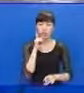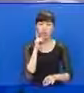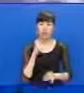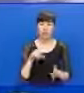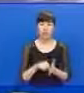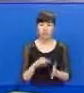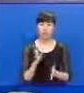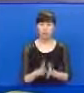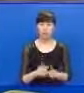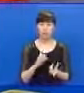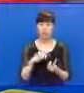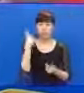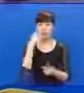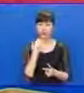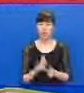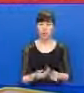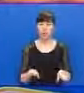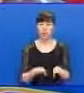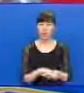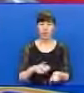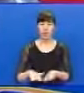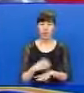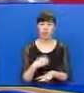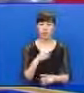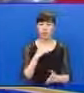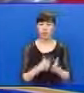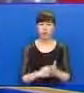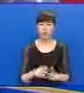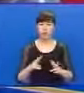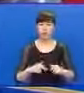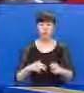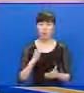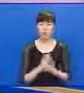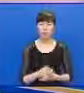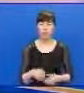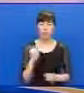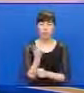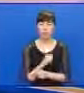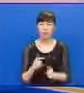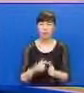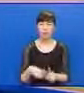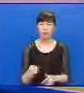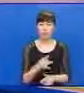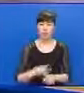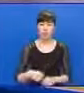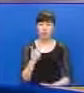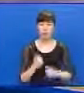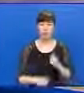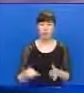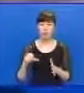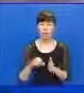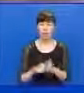қатысуда. Жекпе-жек барысында олардың ринг алаңында өздеріне деген сенімділіктері сыналады. Жеңімпаз атанғандары республикалық чемпионатқа қатысу